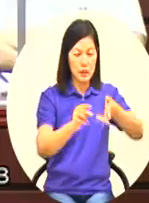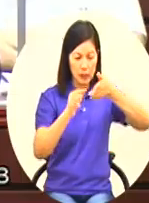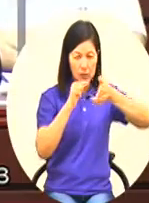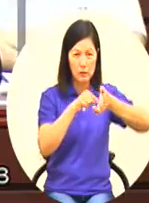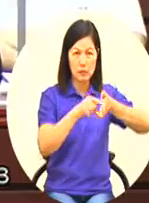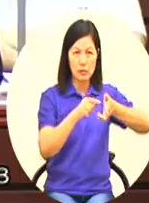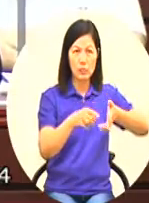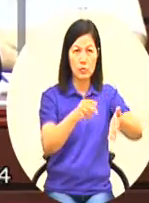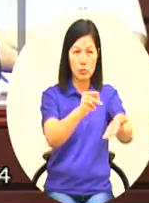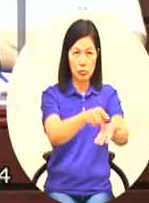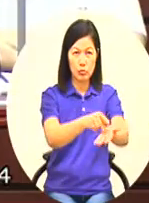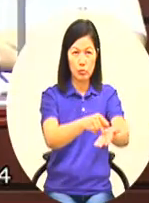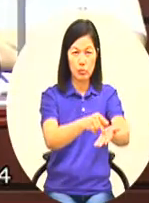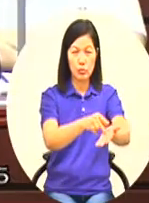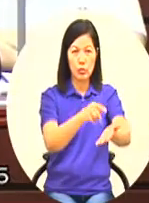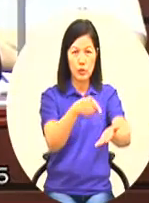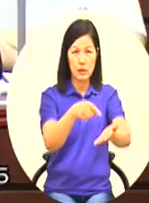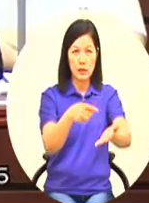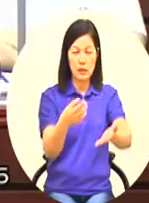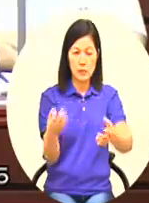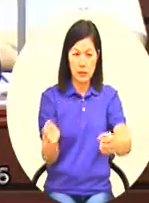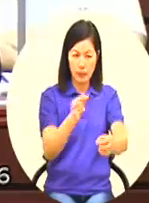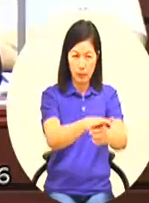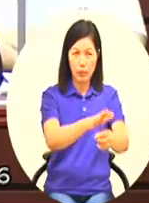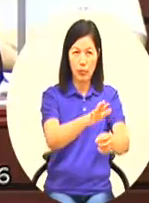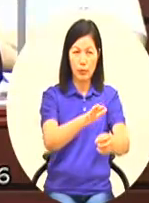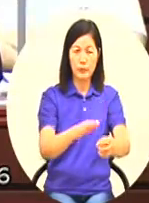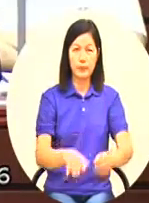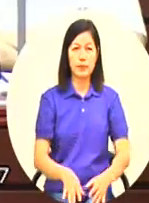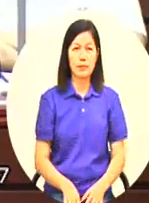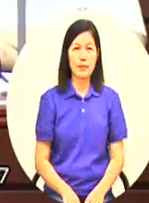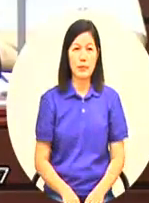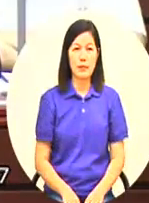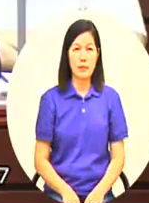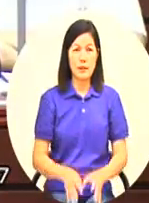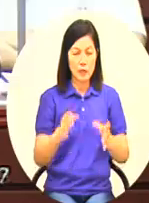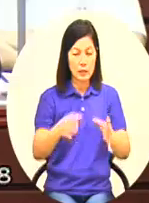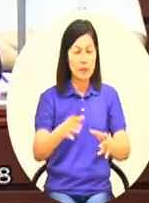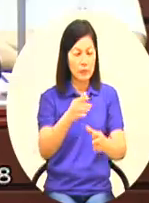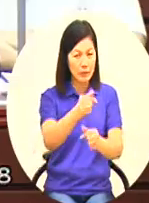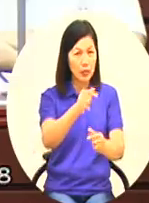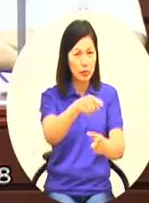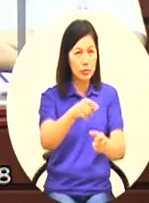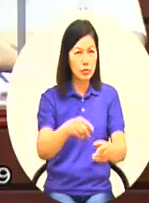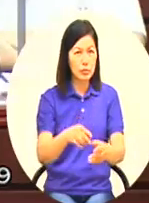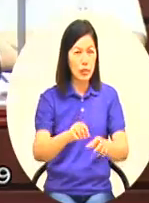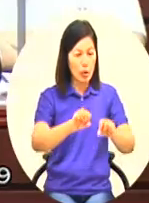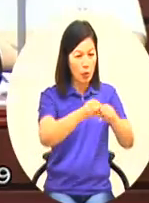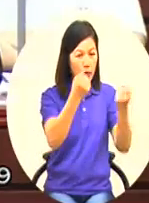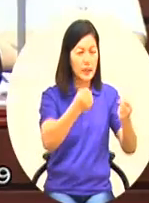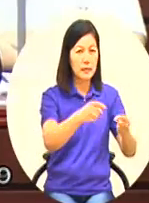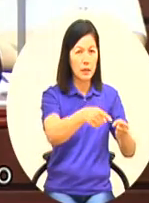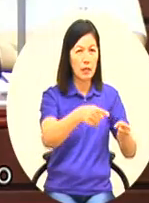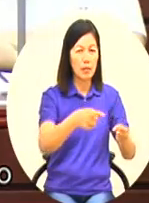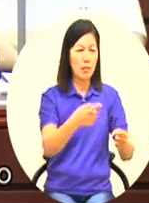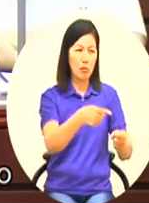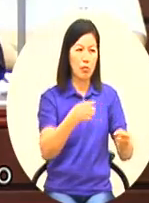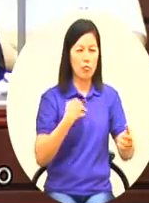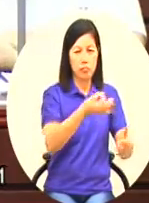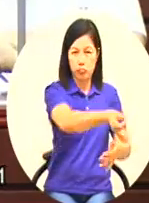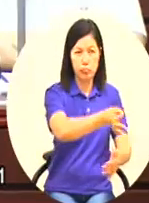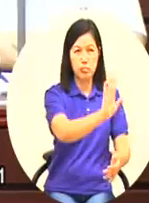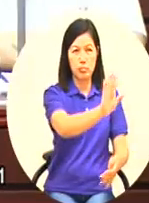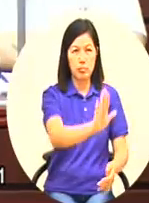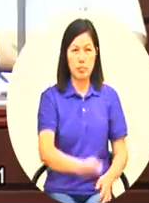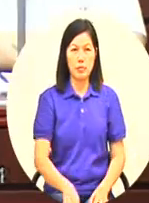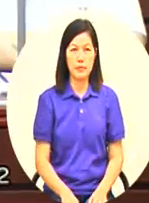他这样的一个费用，妥善率多高我才付给你多少钱，坏掉我就不给你钱，那这样我们就